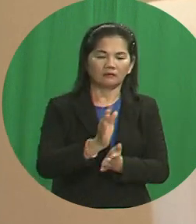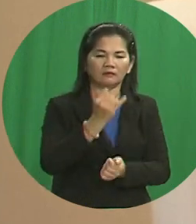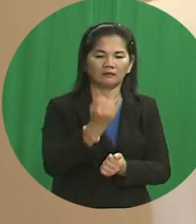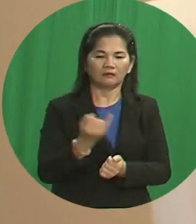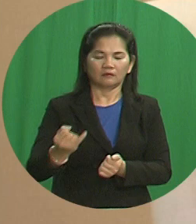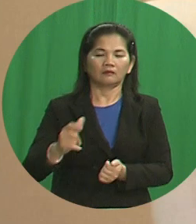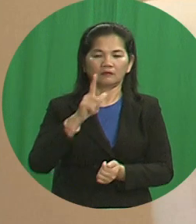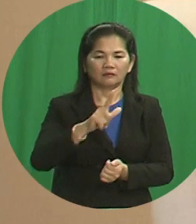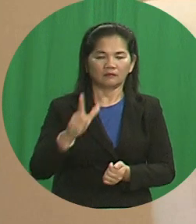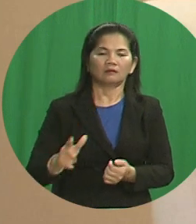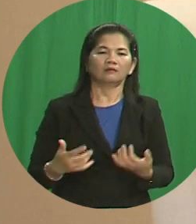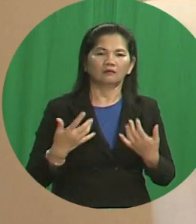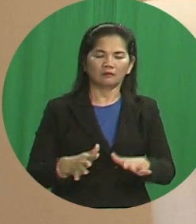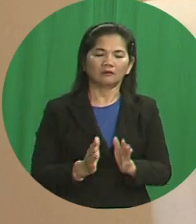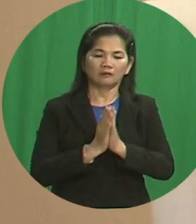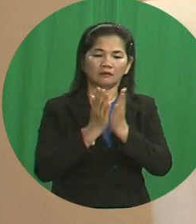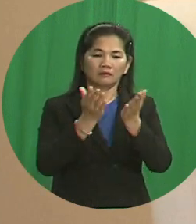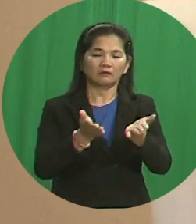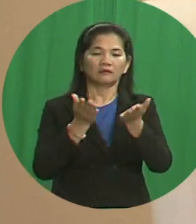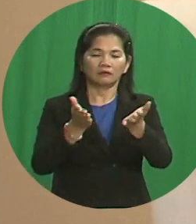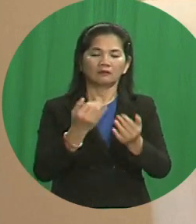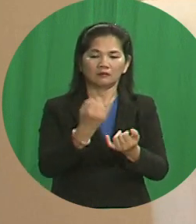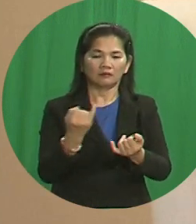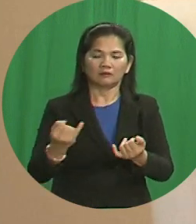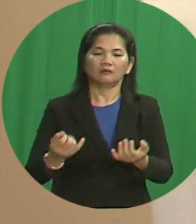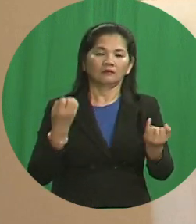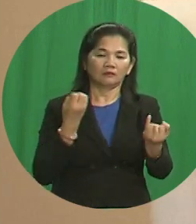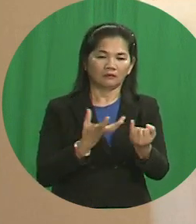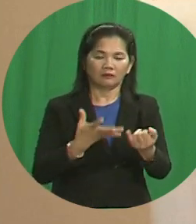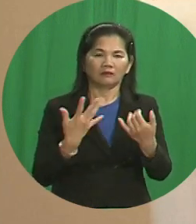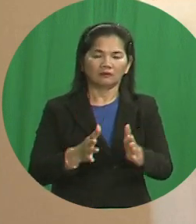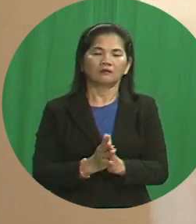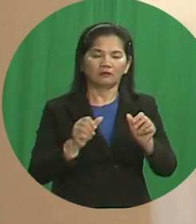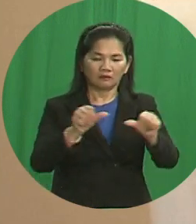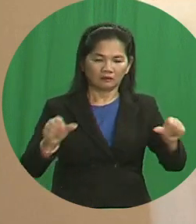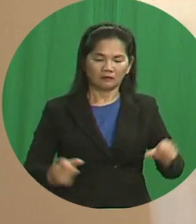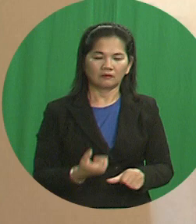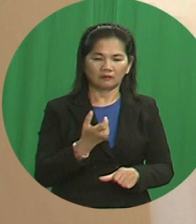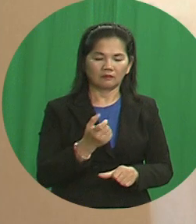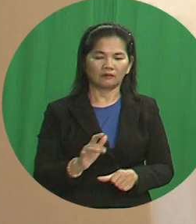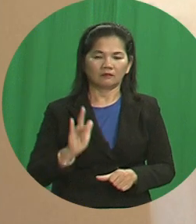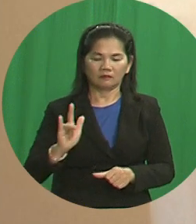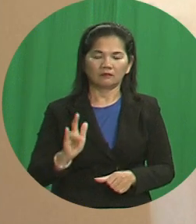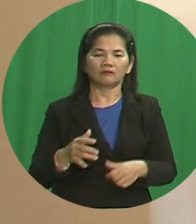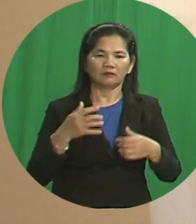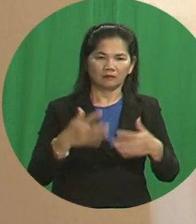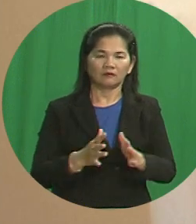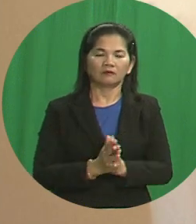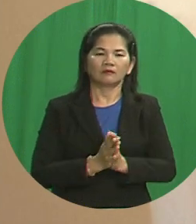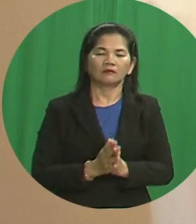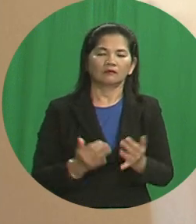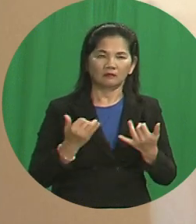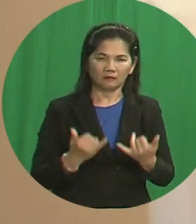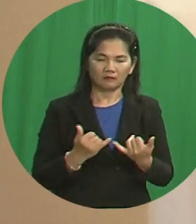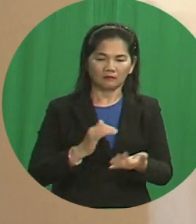លោក Putin បាននិយាយថាសំណើសុំទទួលយកកុមារមកចិញ្ចឹមមកពីតំបន់ Donetsk, Luhansk, Kherson និង Zaporizhia